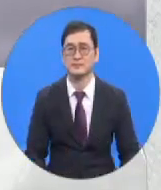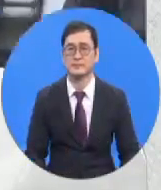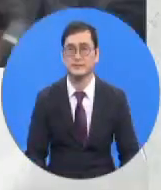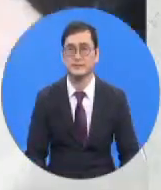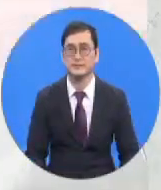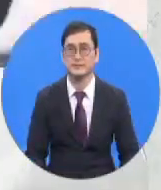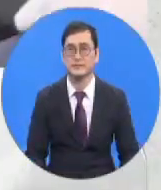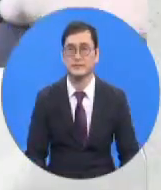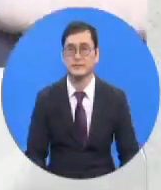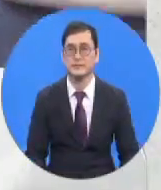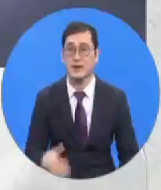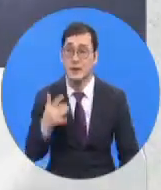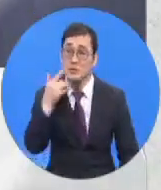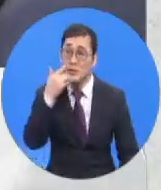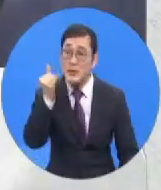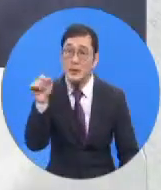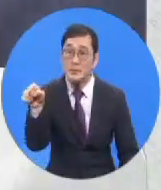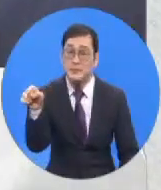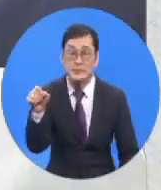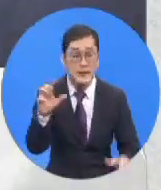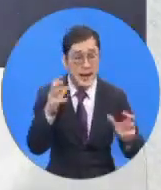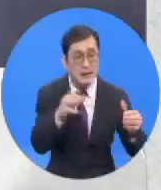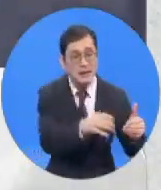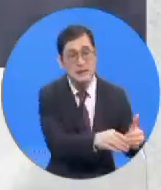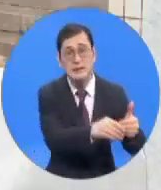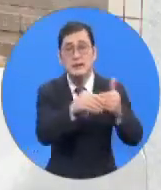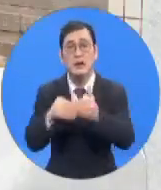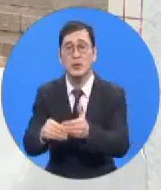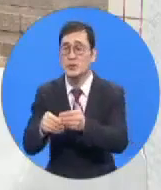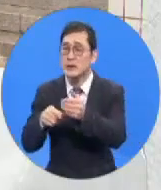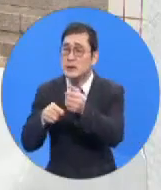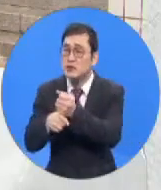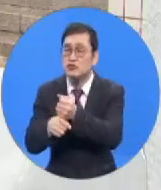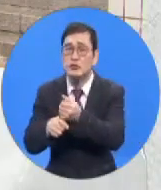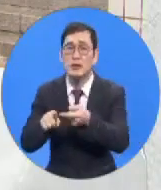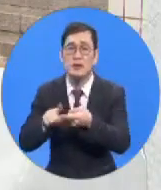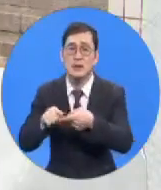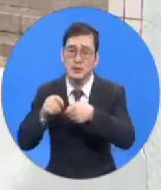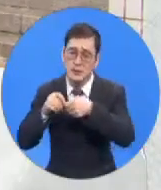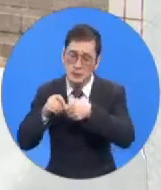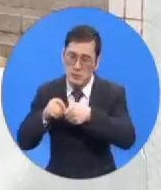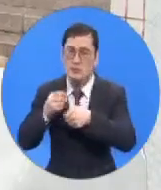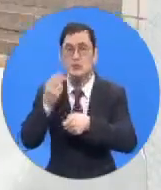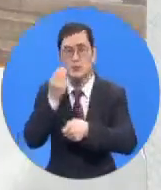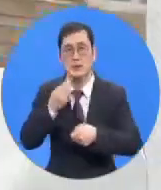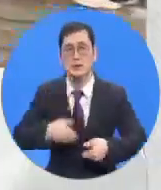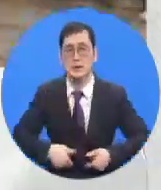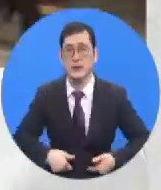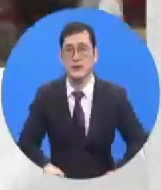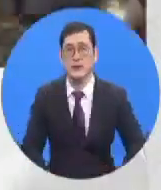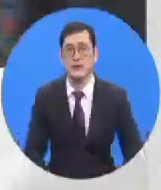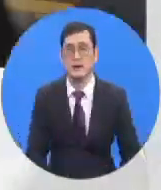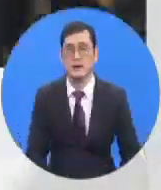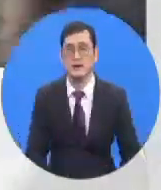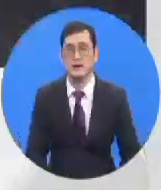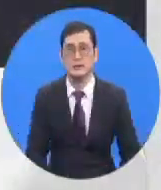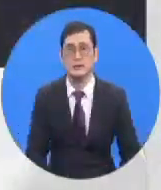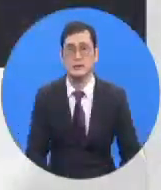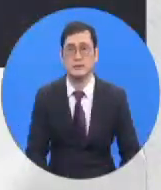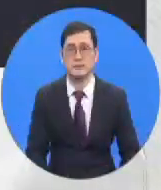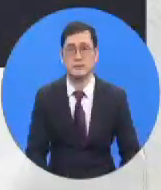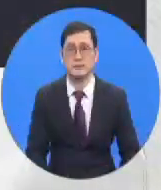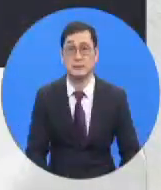정인이를 데리고 왔는지에 대한 궁금증이 아직 해결이 안 돼요. 저는 그거를 찾아야 막 저렇게 말로 표현할 수